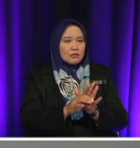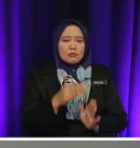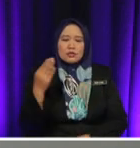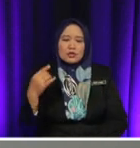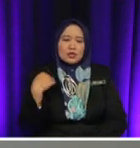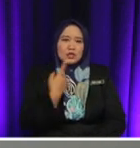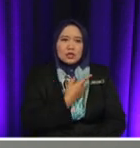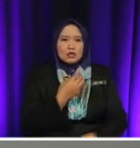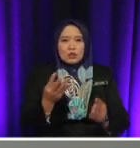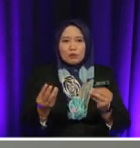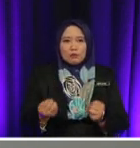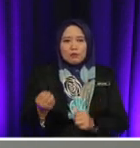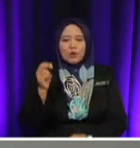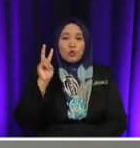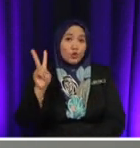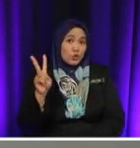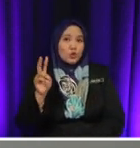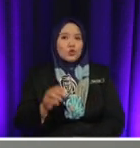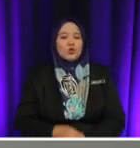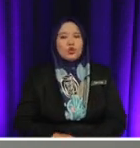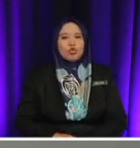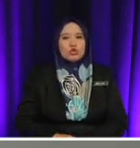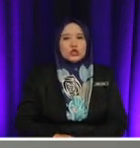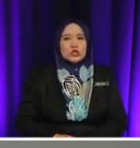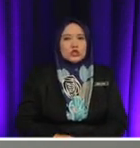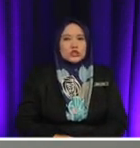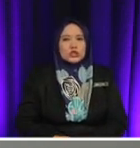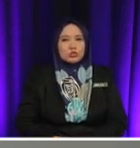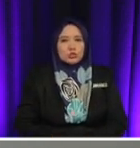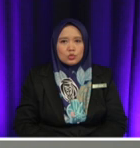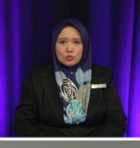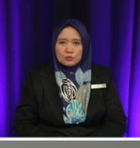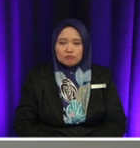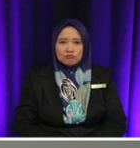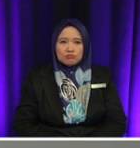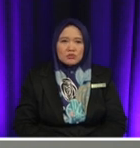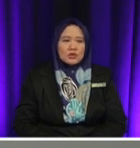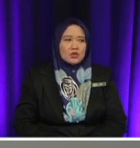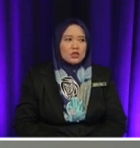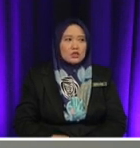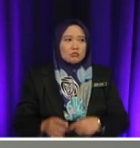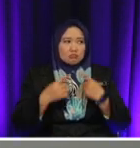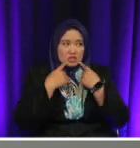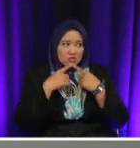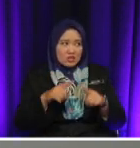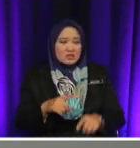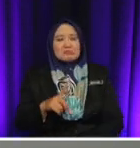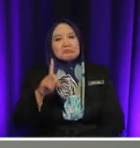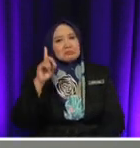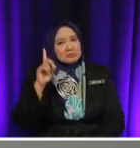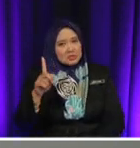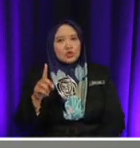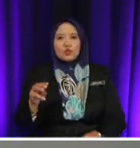dua dia bukan bergantung dengan markah markahnya adalah tetap satu markah okey kalau tengok pada di sini